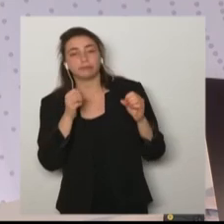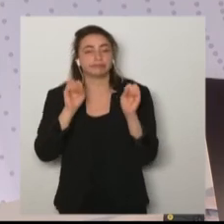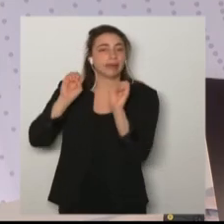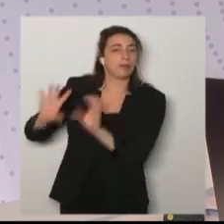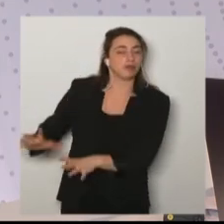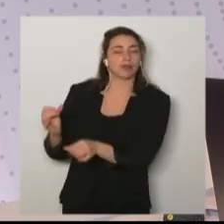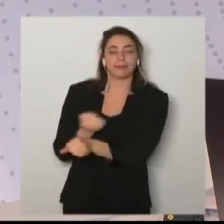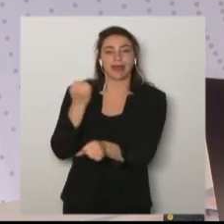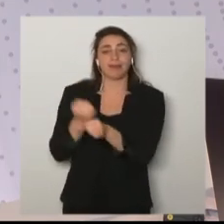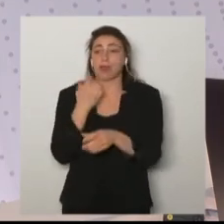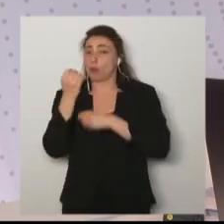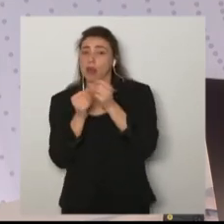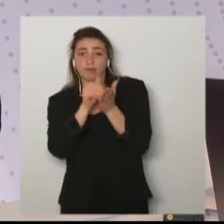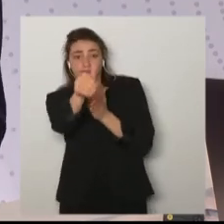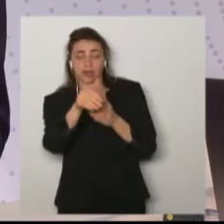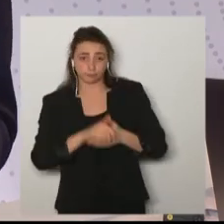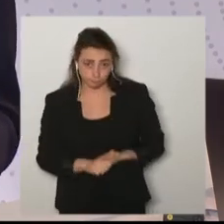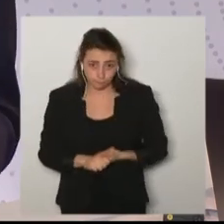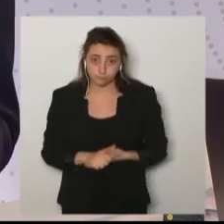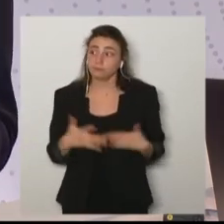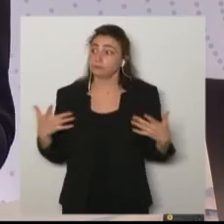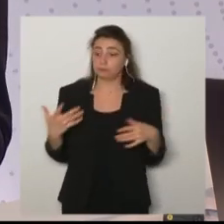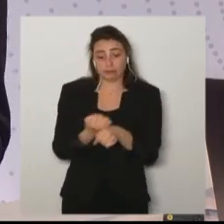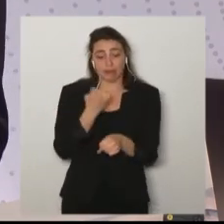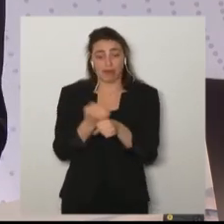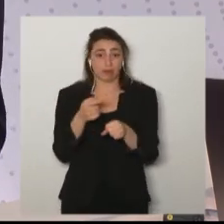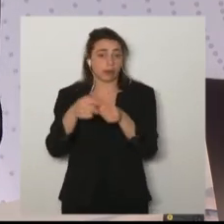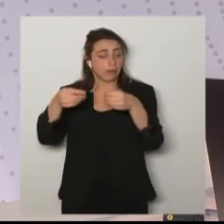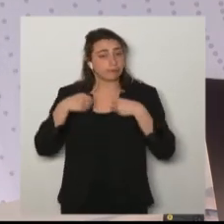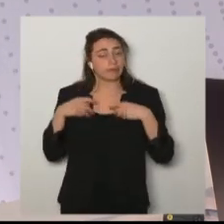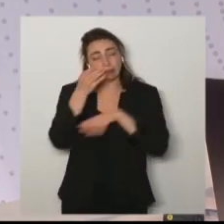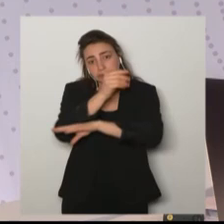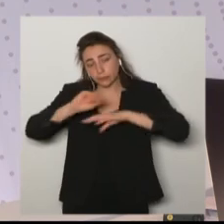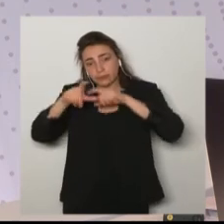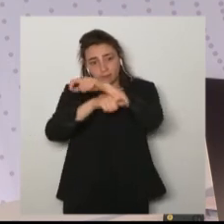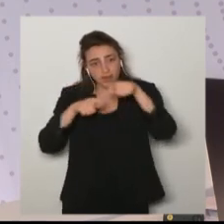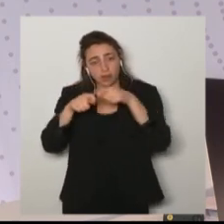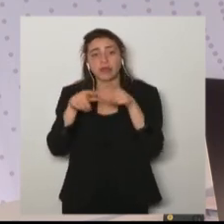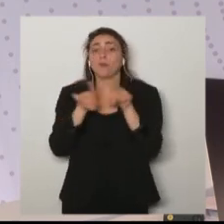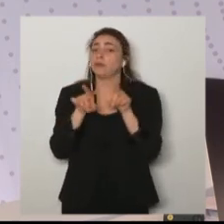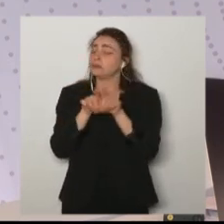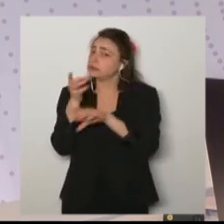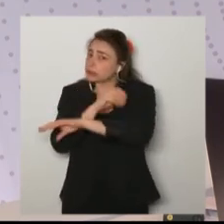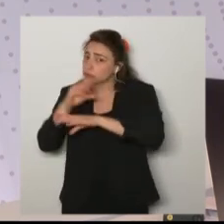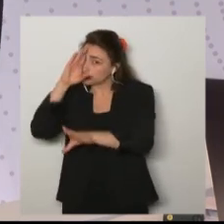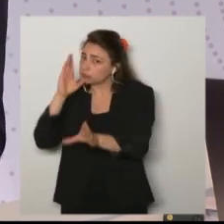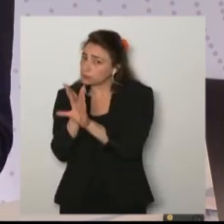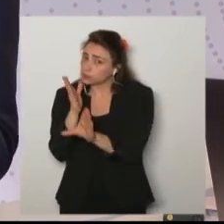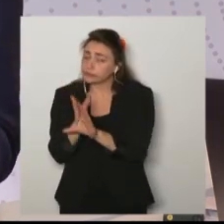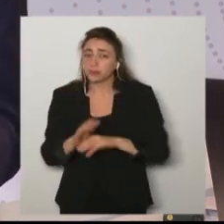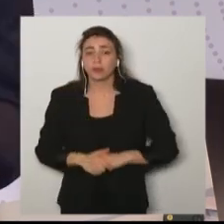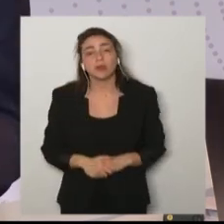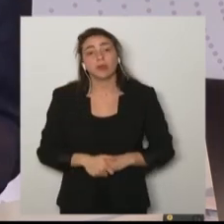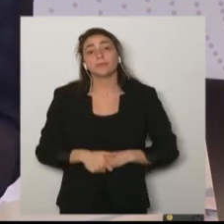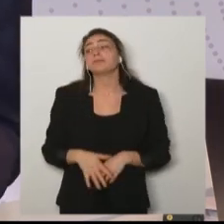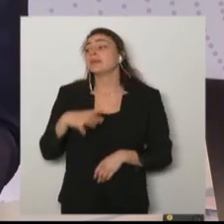l'inclusion sociale, clé aussi d'une sécurité financière pour les malades. Pour en parler, j'accueille la porte-parole du groupe. Elle a conduit de nombreuses recherches sur le